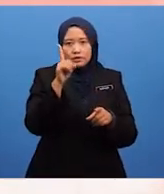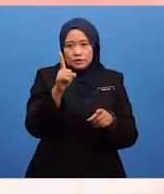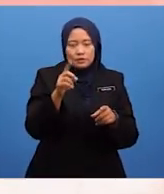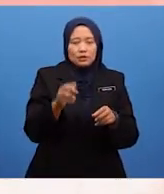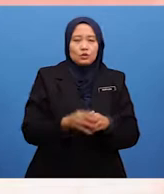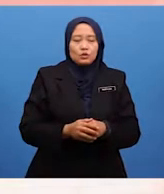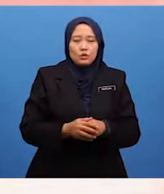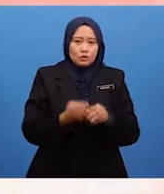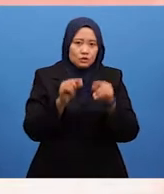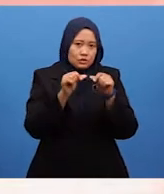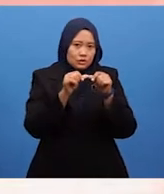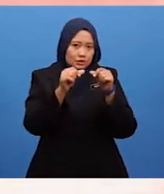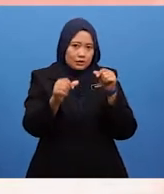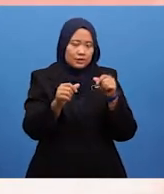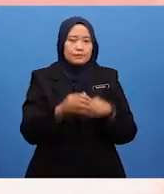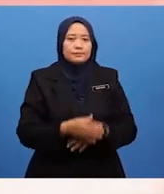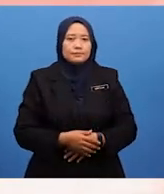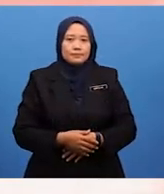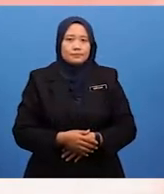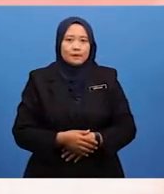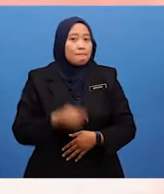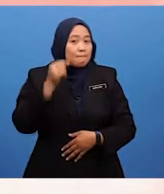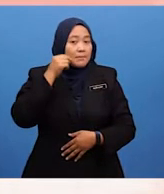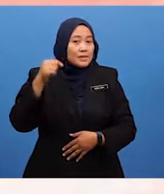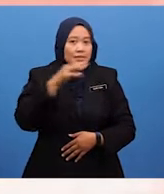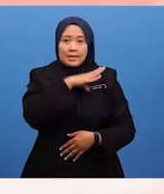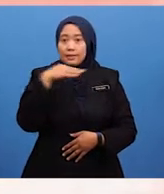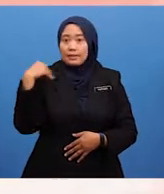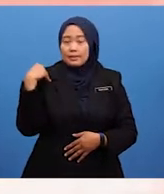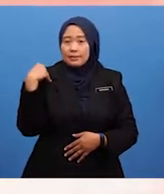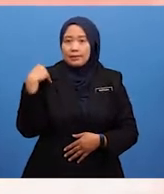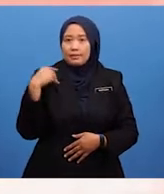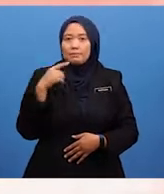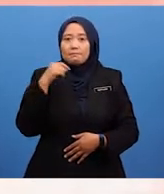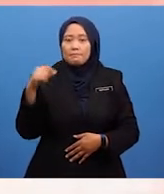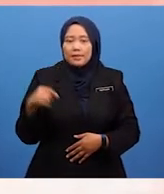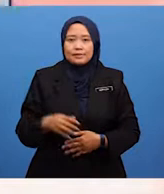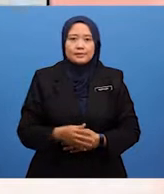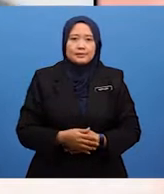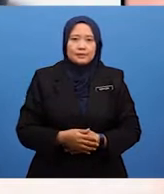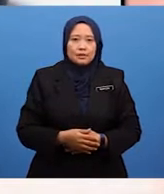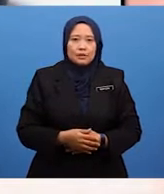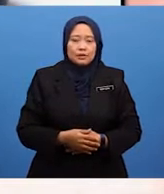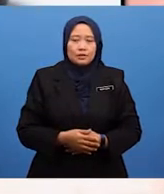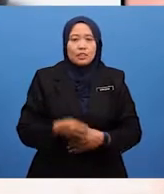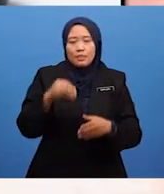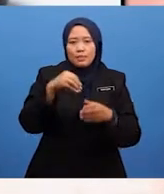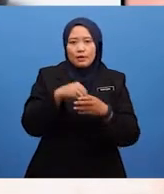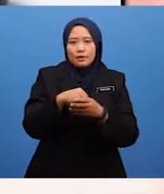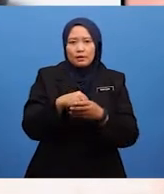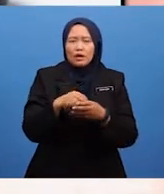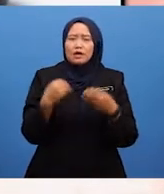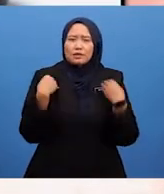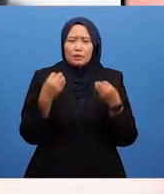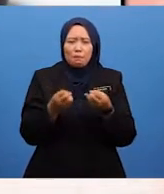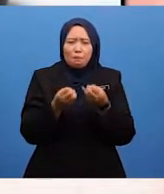Benz dan juga paint digunakan untuk melukis atau menulis Fen atau pensil turut digunakan dalam pelbagai